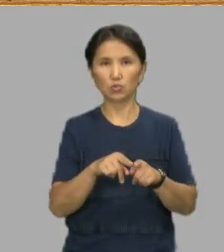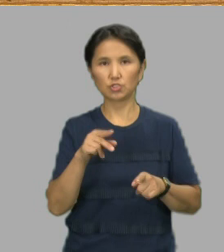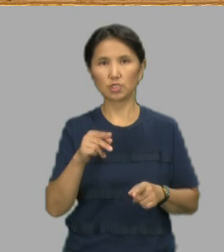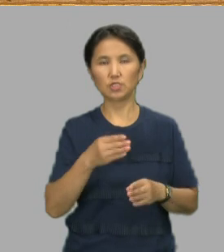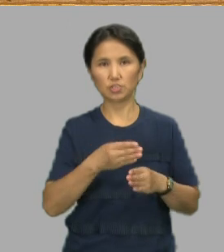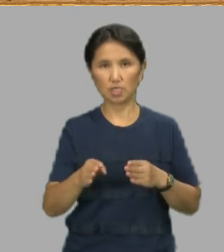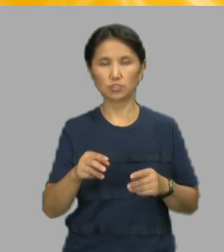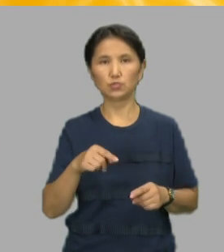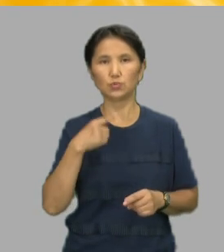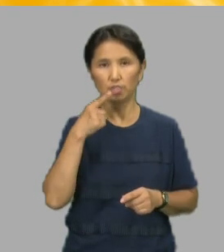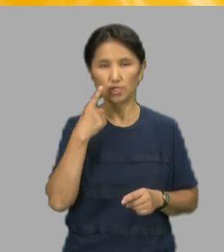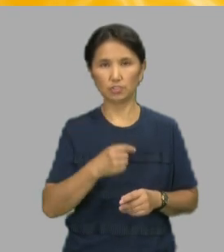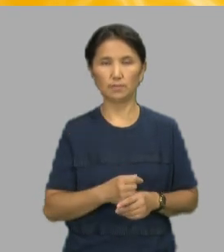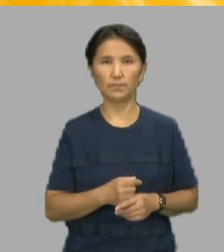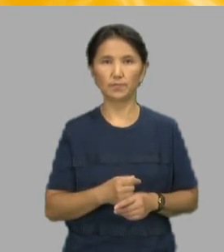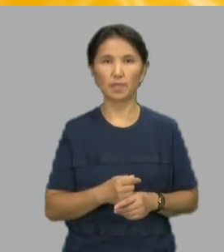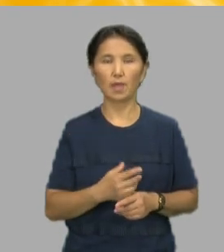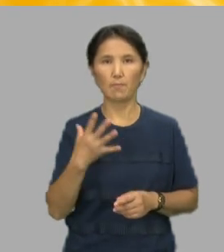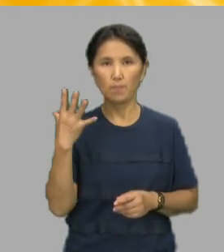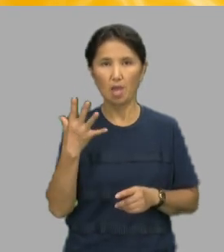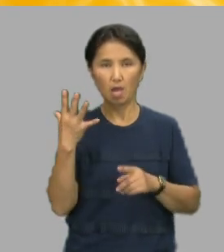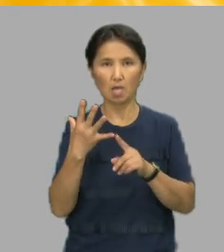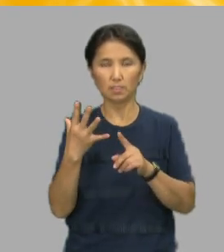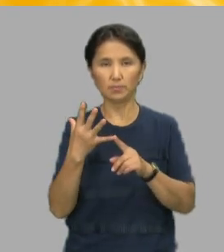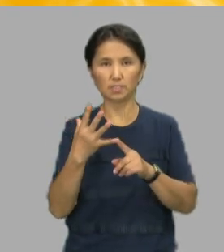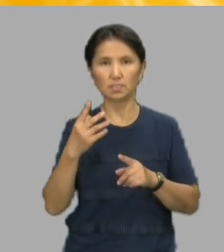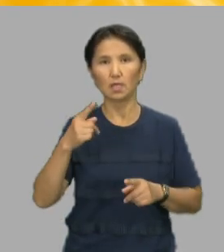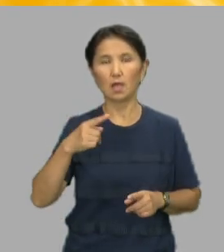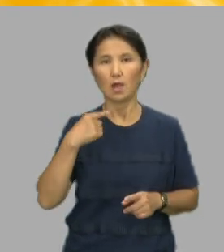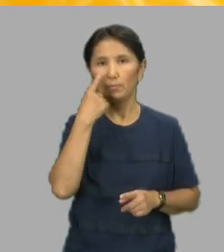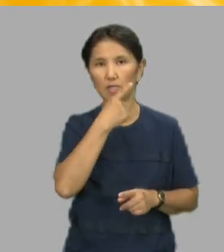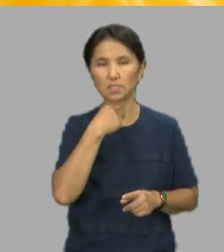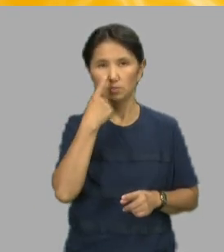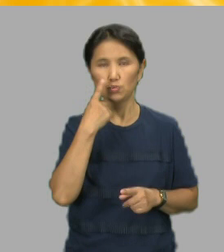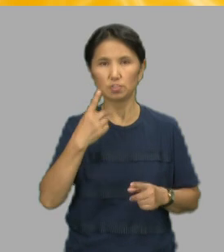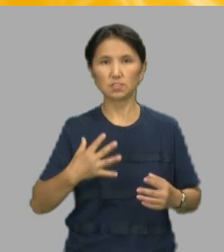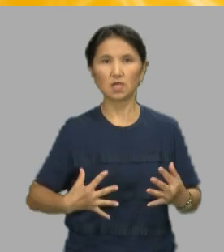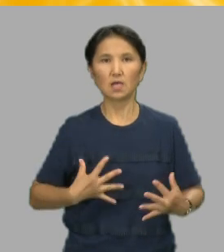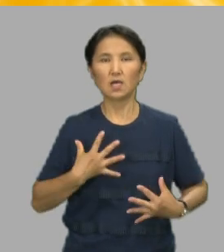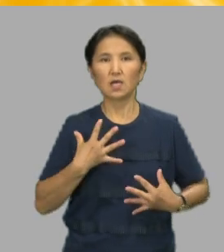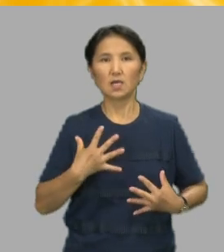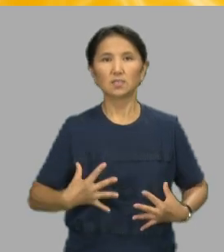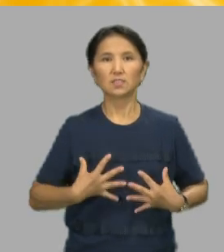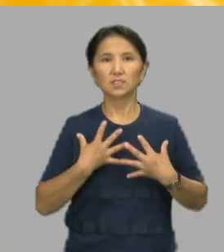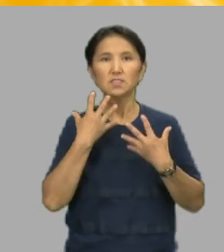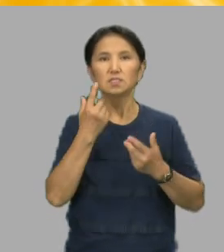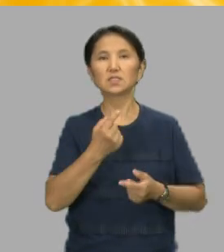частью речи. Пятый признак – произносится с интонацией